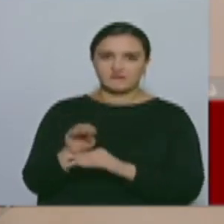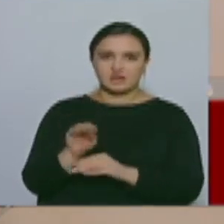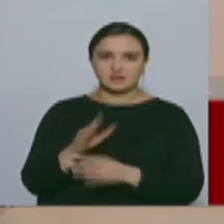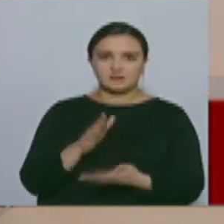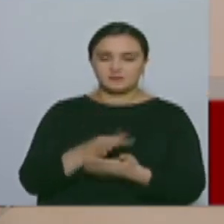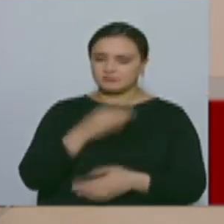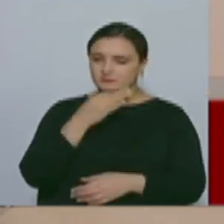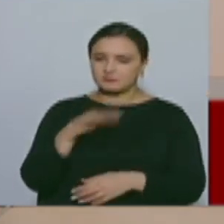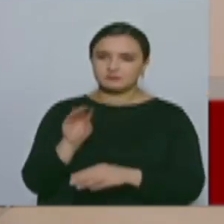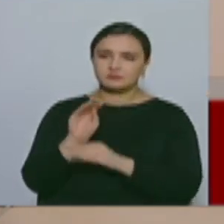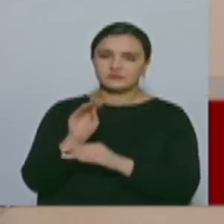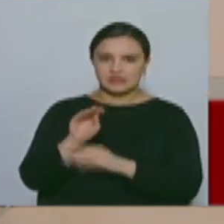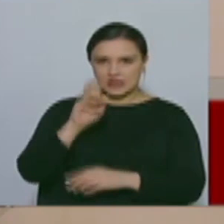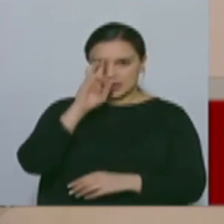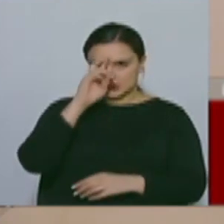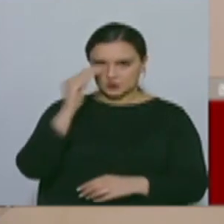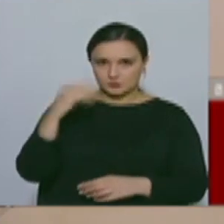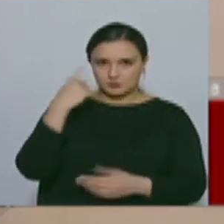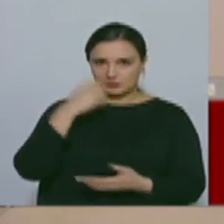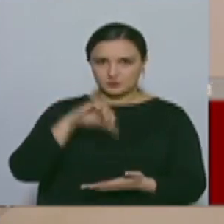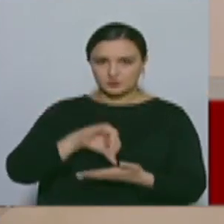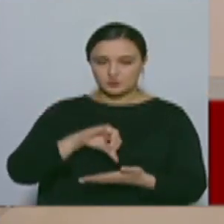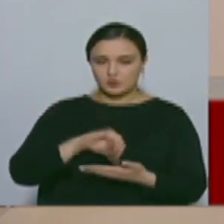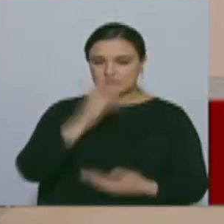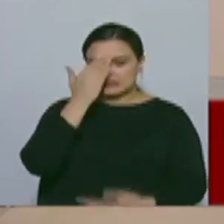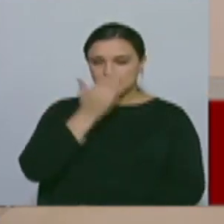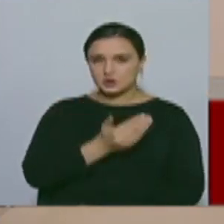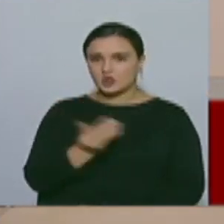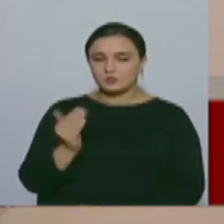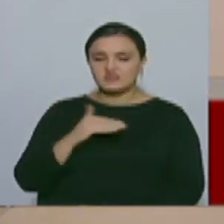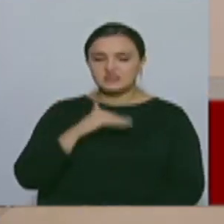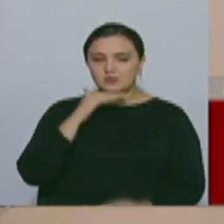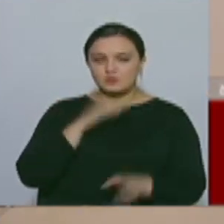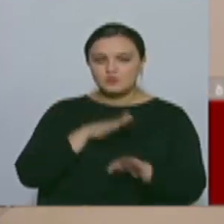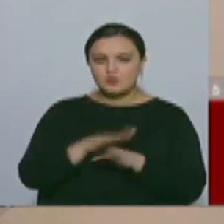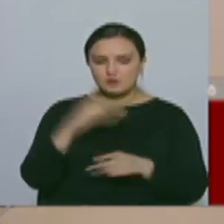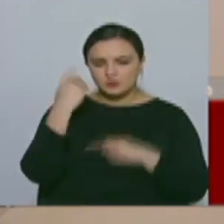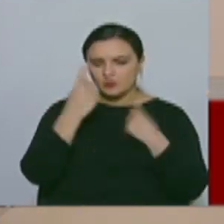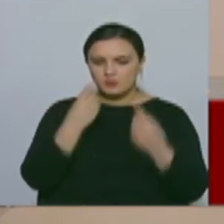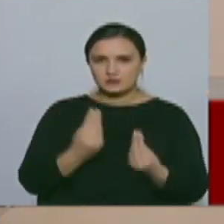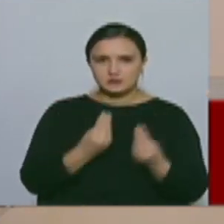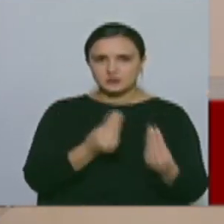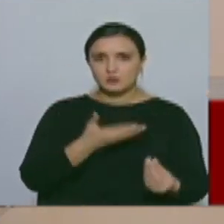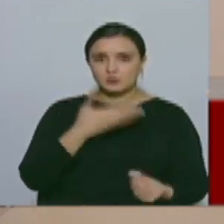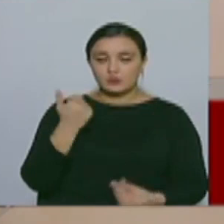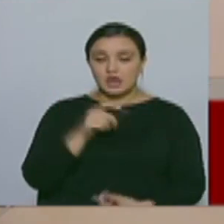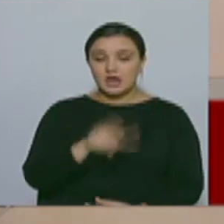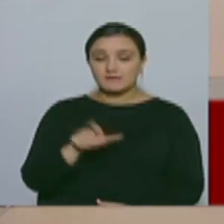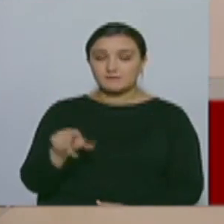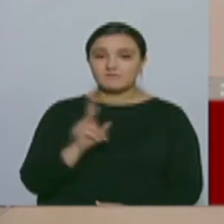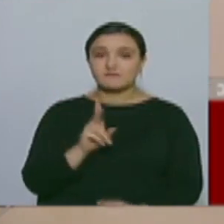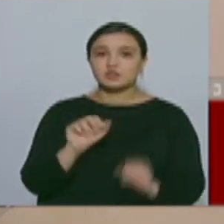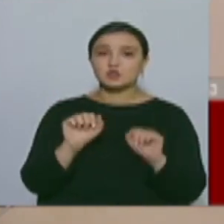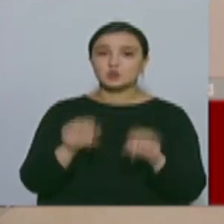პროცესში ვაკრიტიკებთ ხელისუფლების როლს რომელიც საზოგადოებას საკმარის ინფორმაციას არ აწვდის რომ იმ ადამიანებს მაინც ვისაც